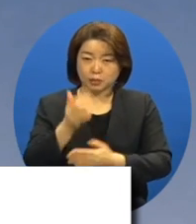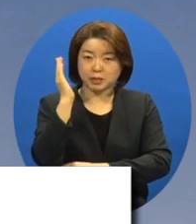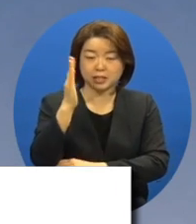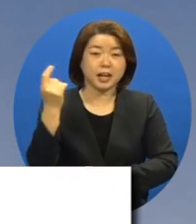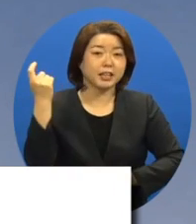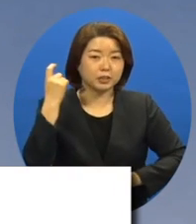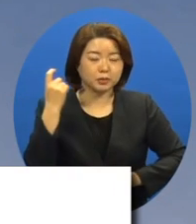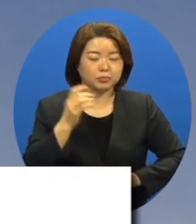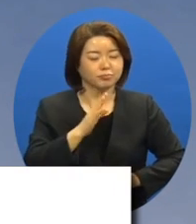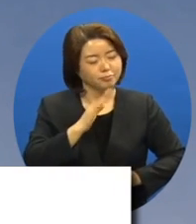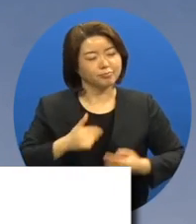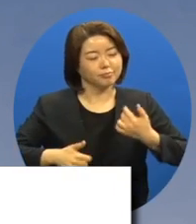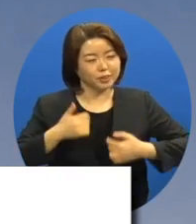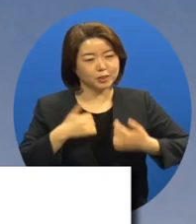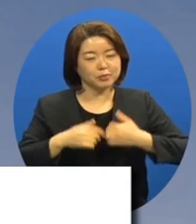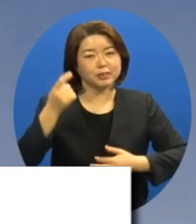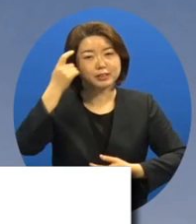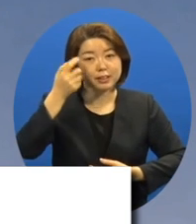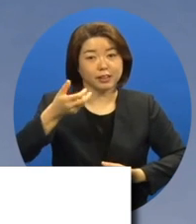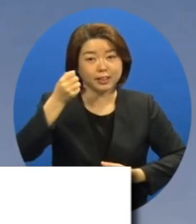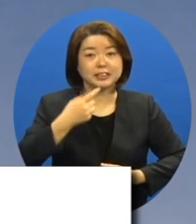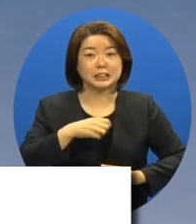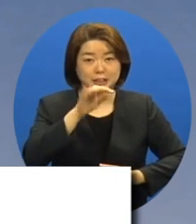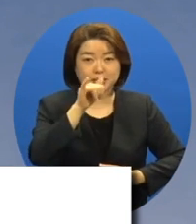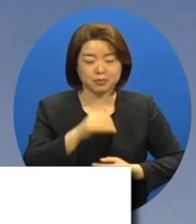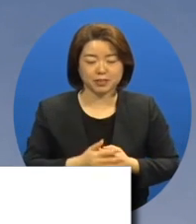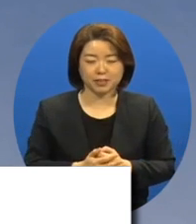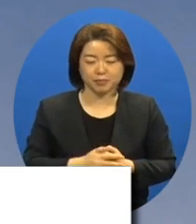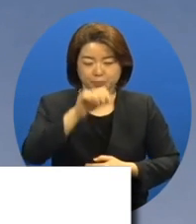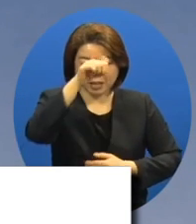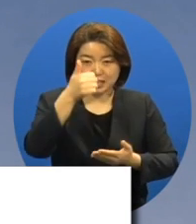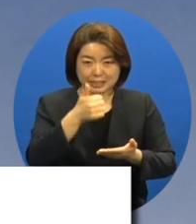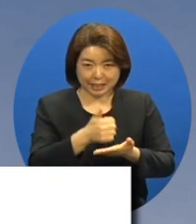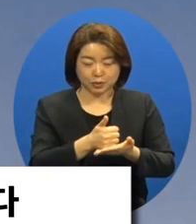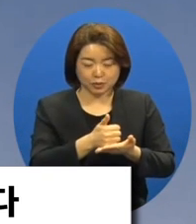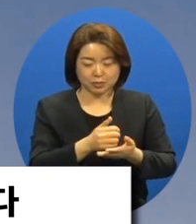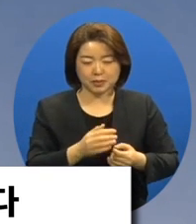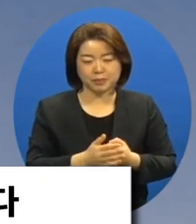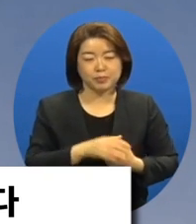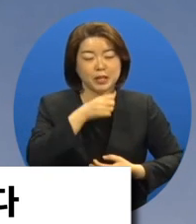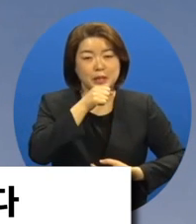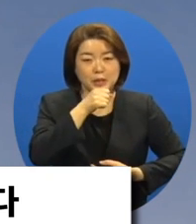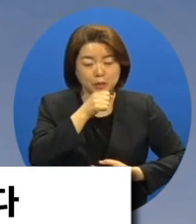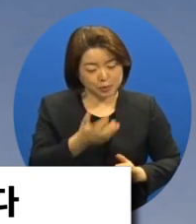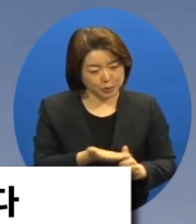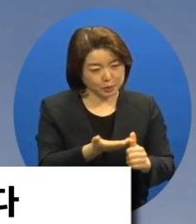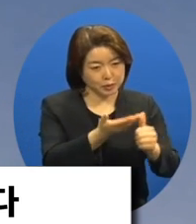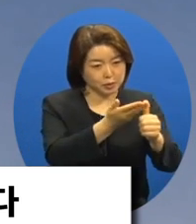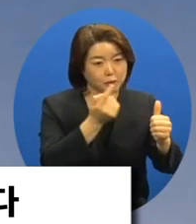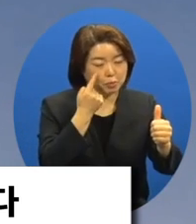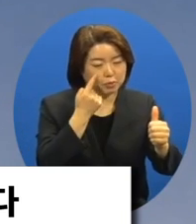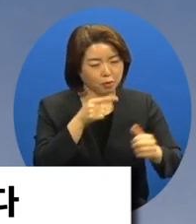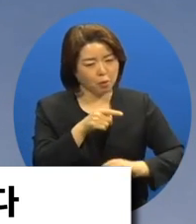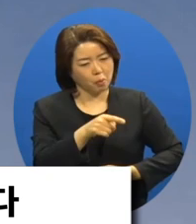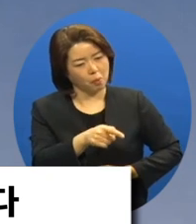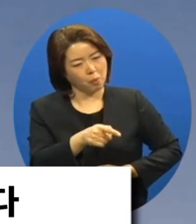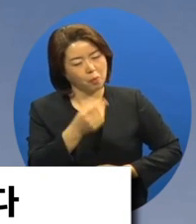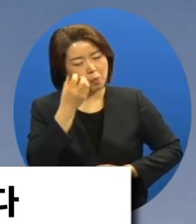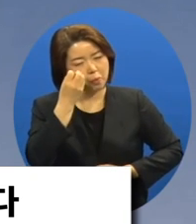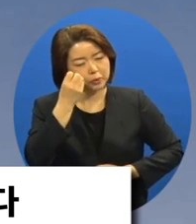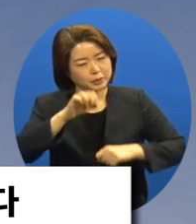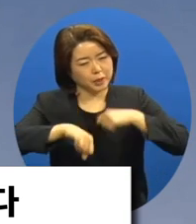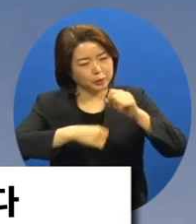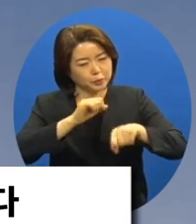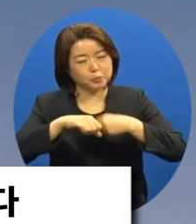재미있다는 생각이 들었습니다 그 장로님이 염소를 길러 보니까 염소가 참 이상한 동물이라 꼬 생각이